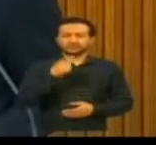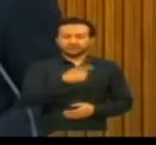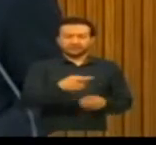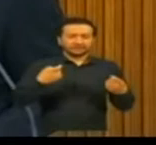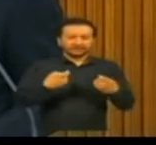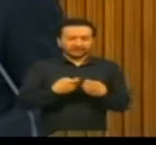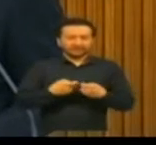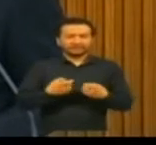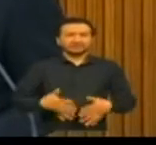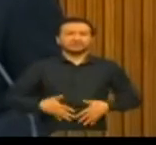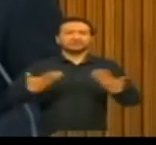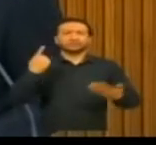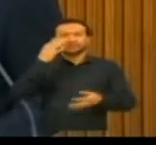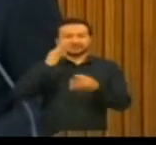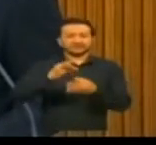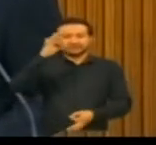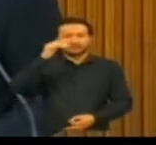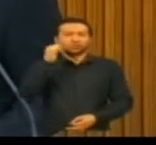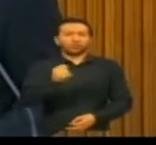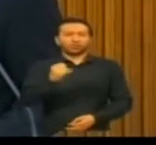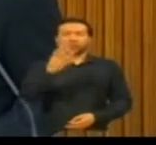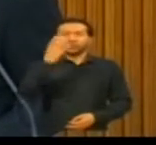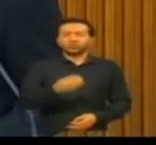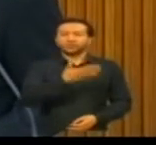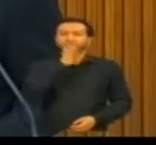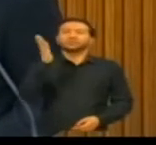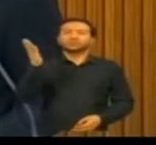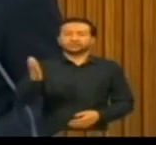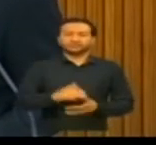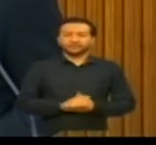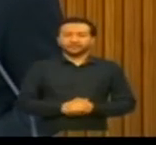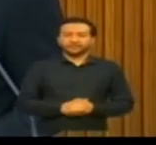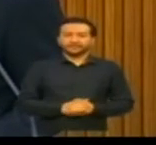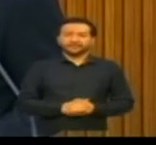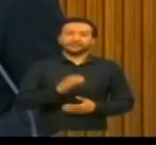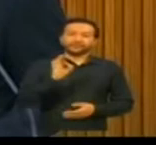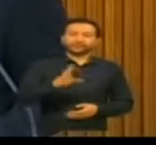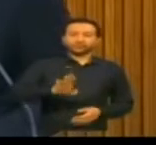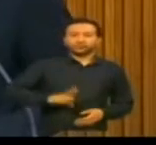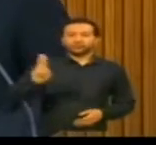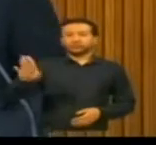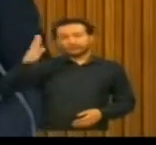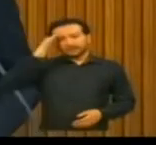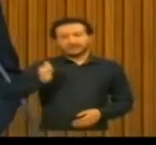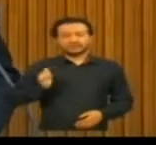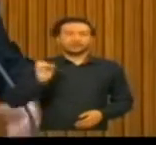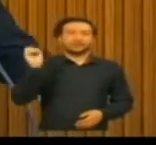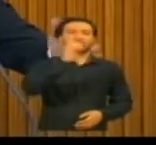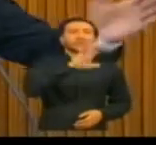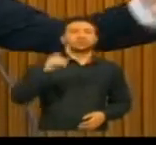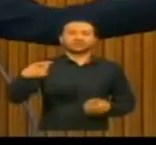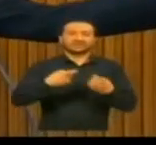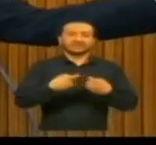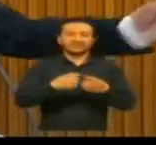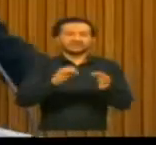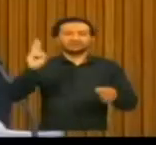savaşın bir insanlık dramı olduğunu bilmiyorlar mı bu beyler? E tabi çocuklarını askere göndermediler. Savaşa hiç